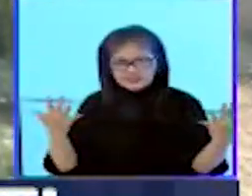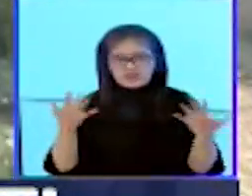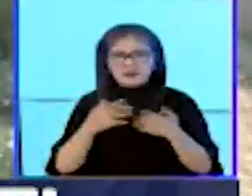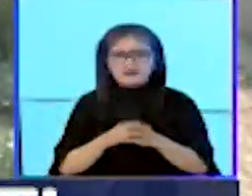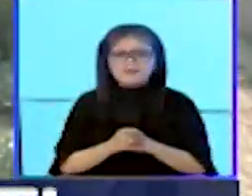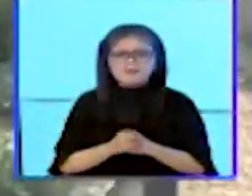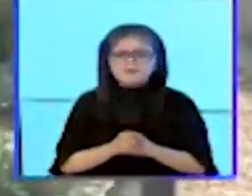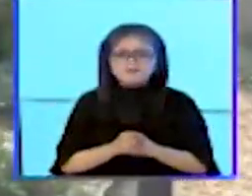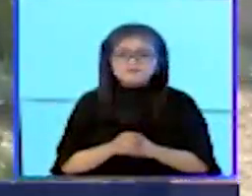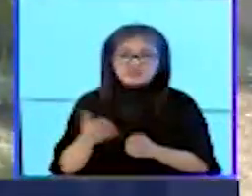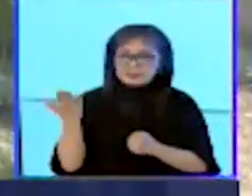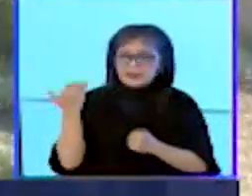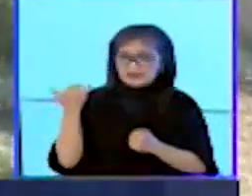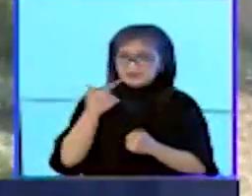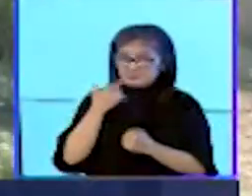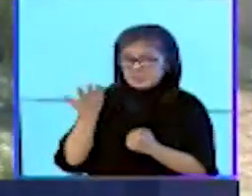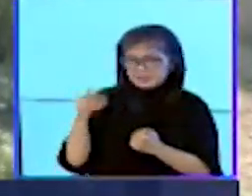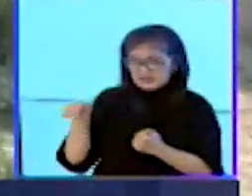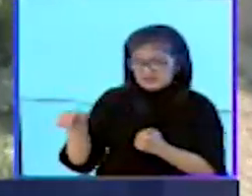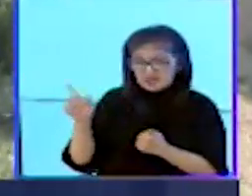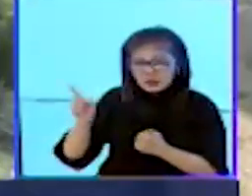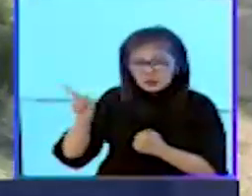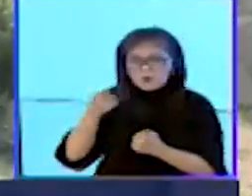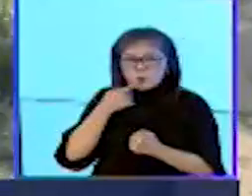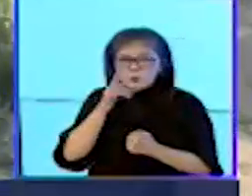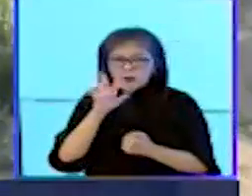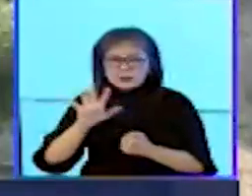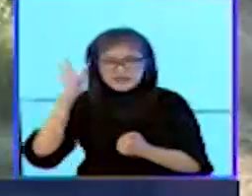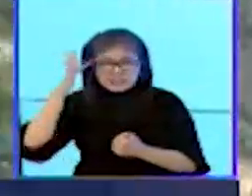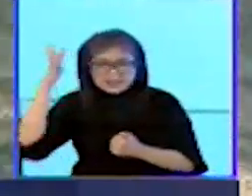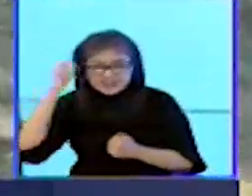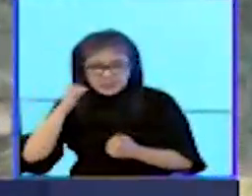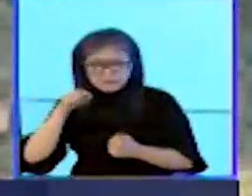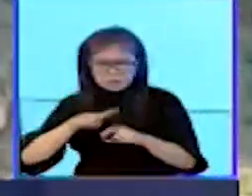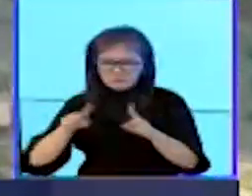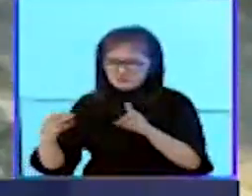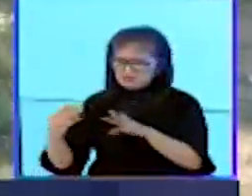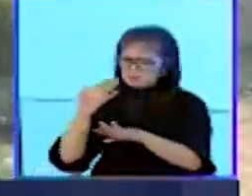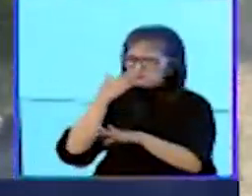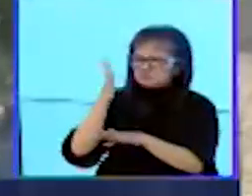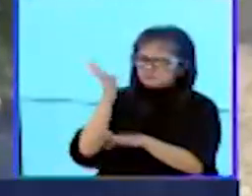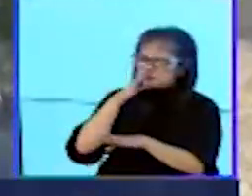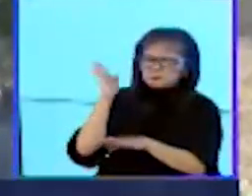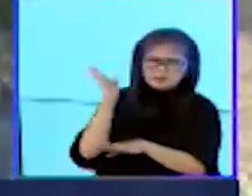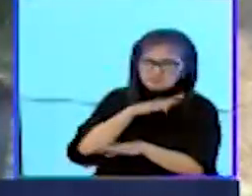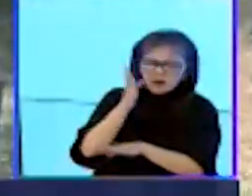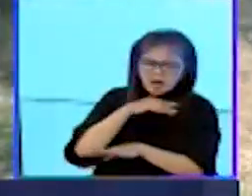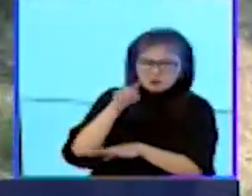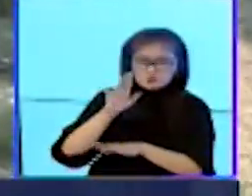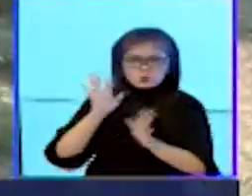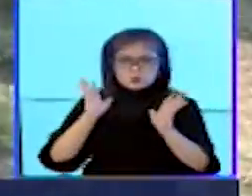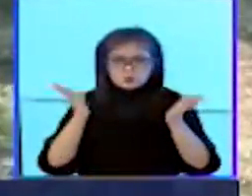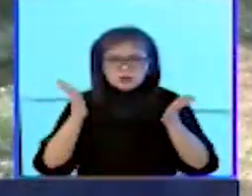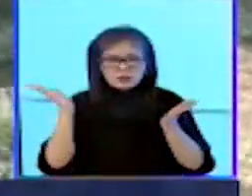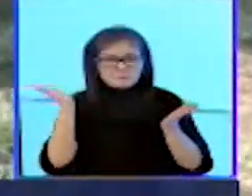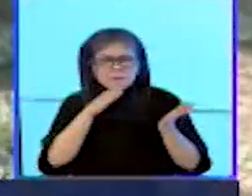Tadinya biasa aja. Biasa aja, hijau. Hijau? Iya. Bau ya, Pak? Bau sekarang mau bau, 3 hari nih bau nih. 3 hari? Bau, oh baru